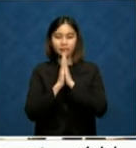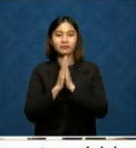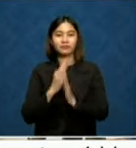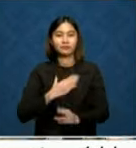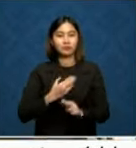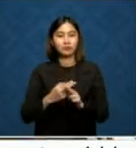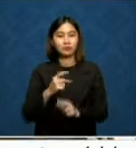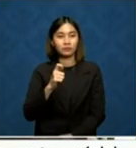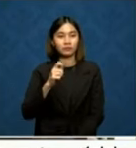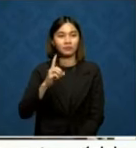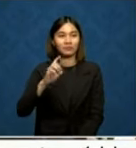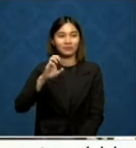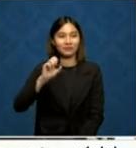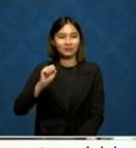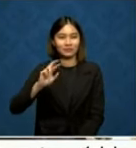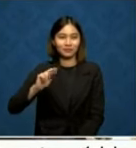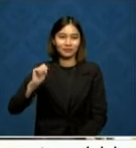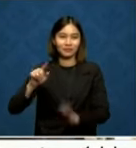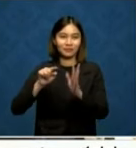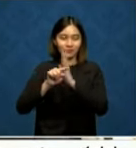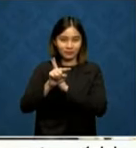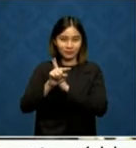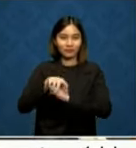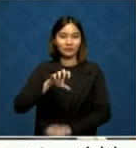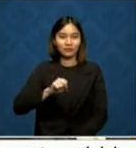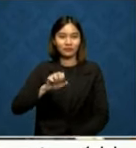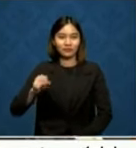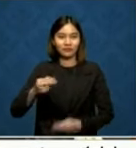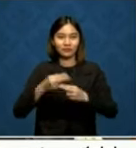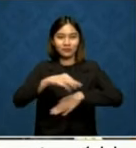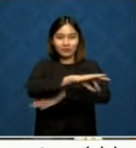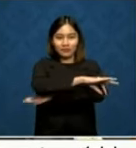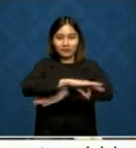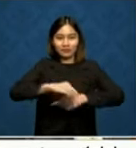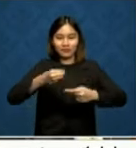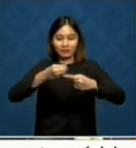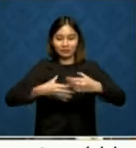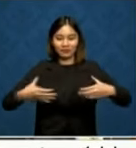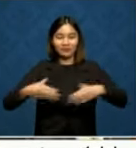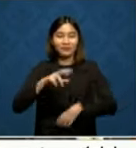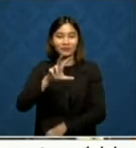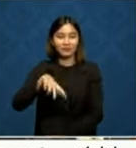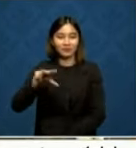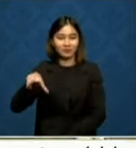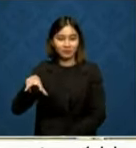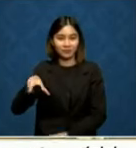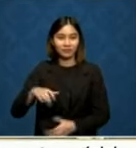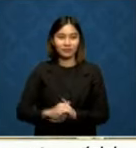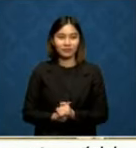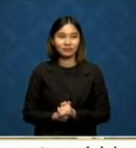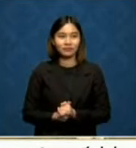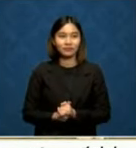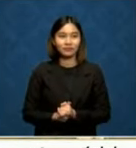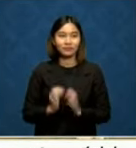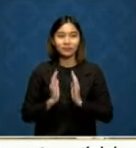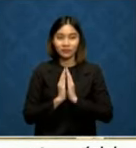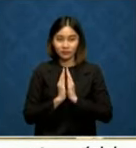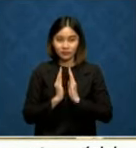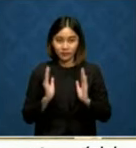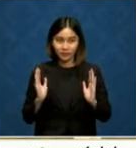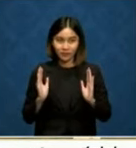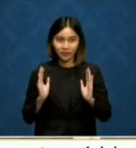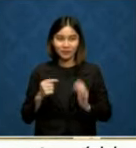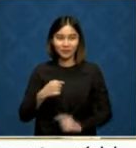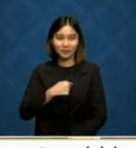กัผมอธิสอนเพีงเกตสอบัชีรายชื่อจากพกเพื่อไทยต้องขอขอพระคุณ